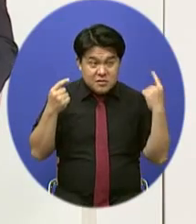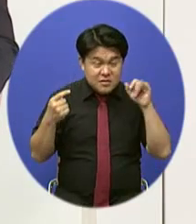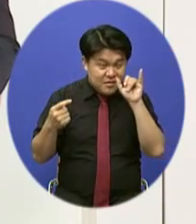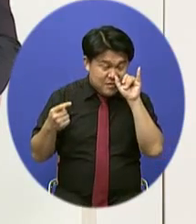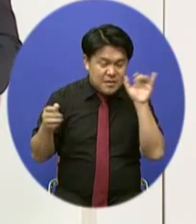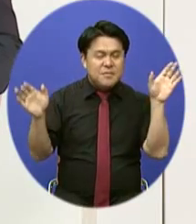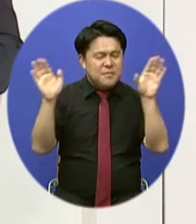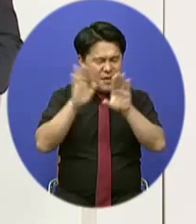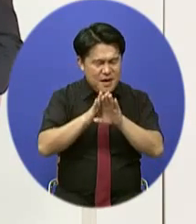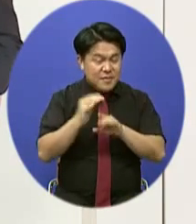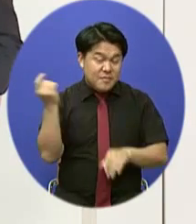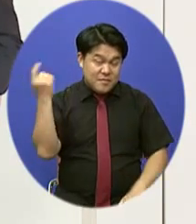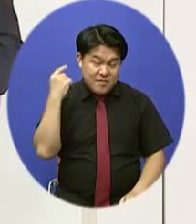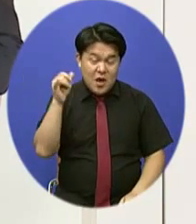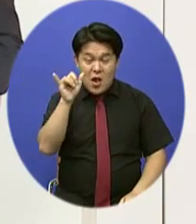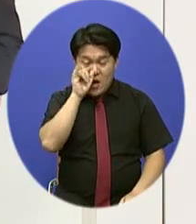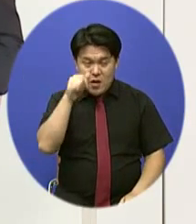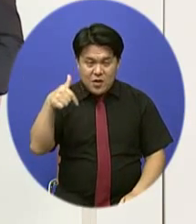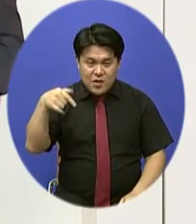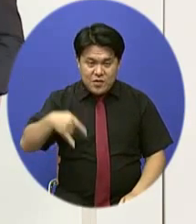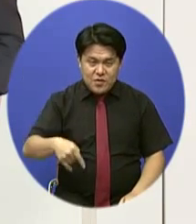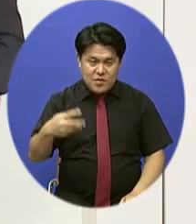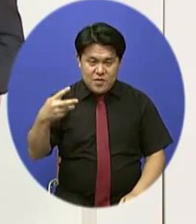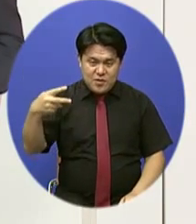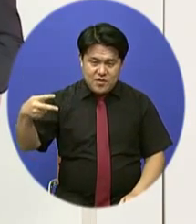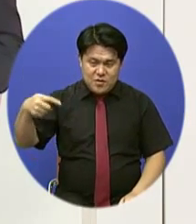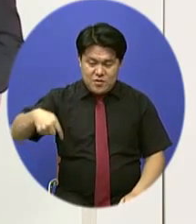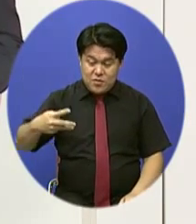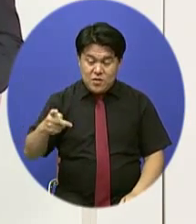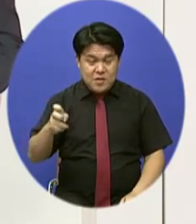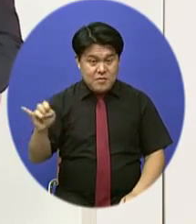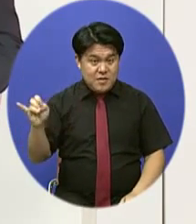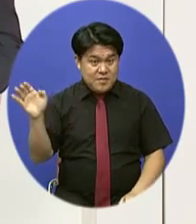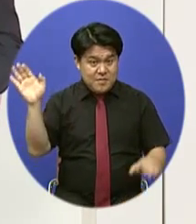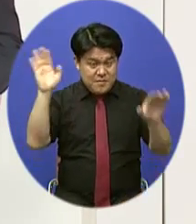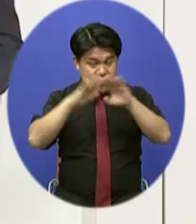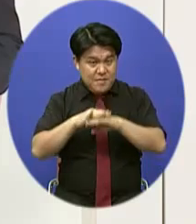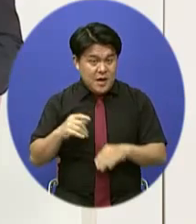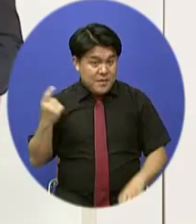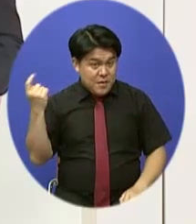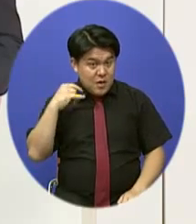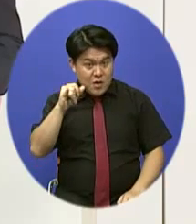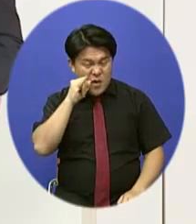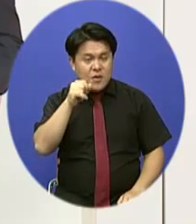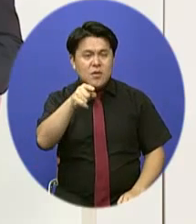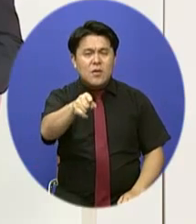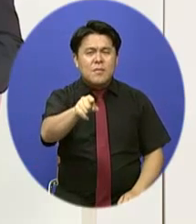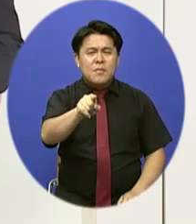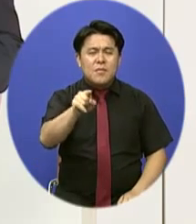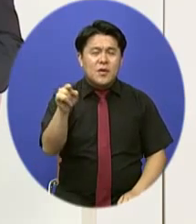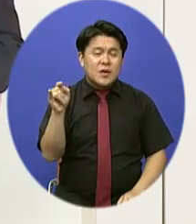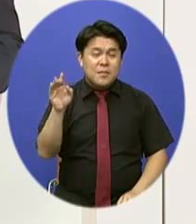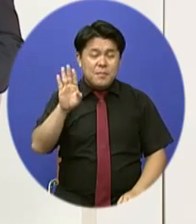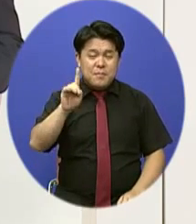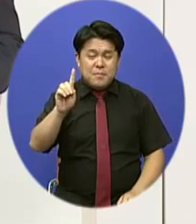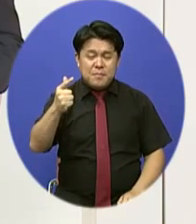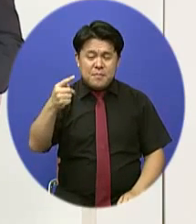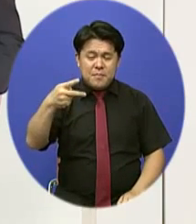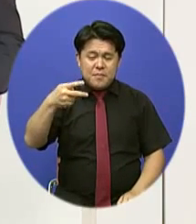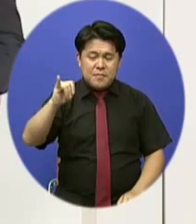밤에만요. 저녁 때. 밤에만. 귀뚜라미 거의 밤에 울죠. 네. 혹시 거기 반딧불도 보이고 그래요? 밤에?